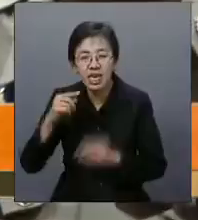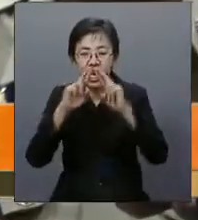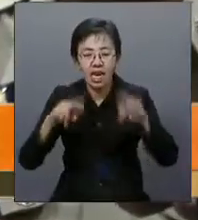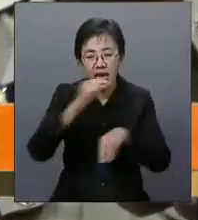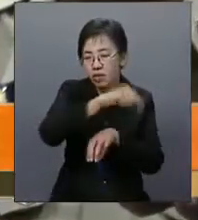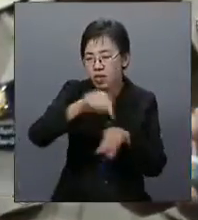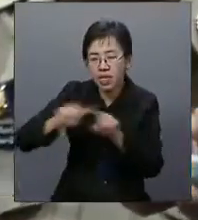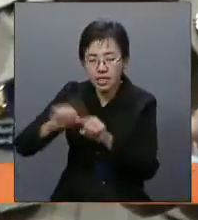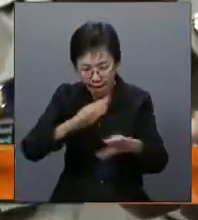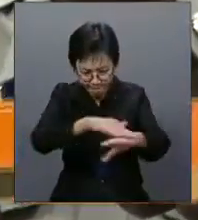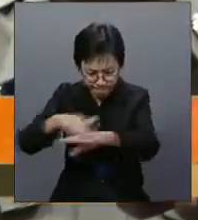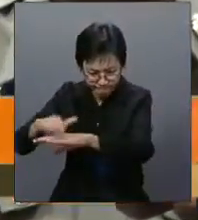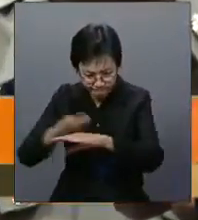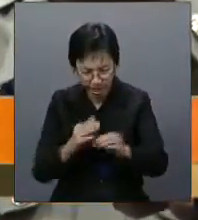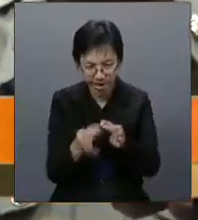มารับฟังว่า